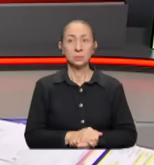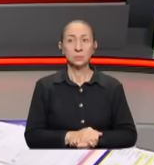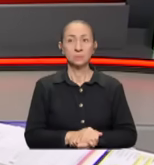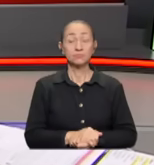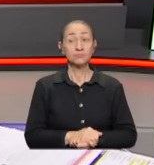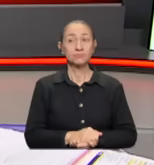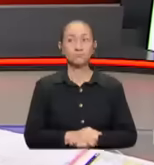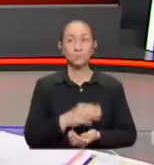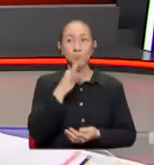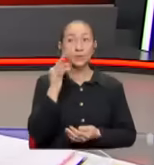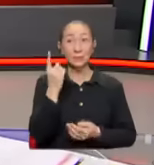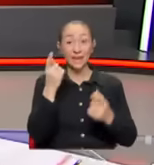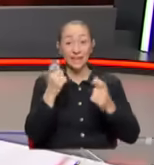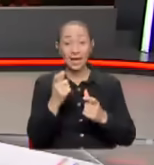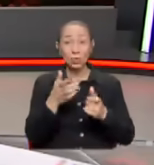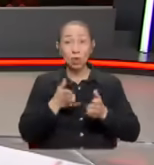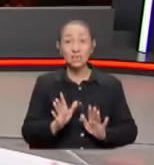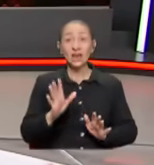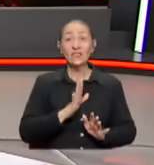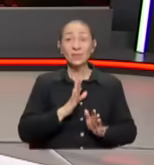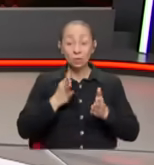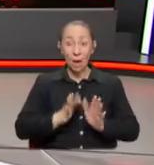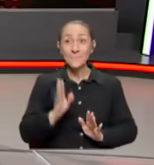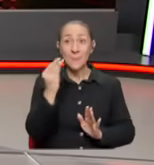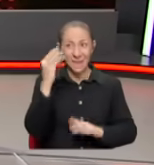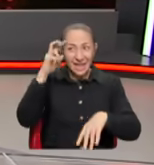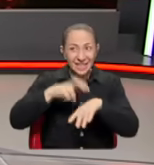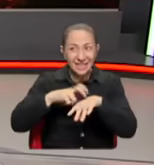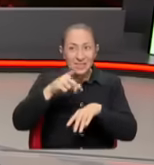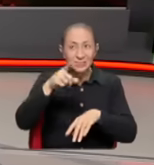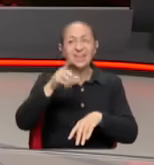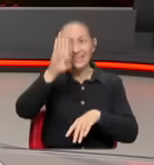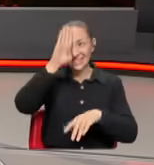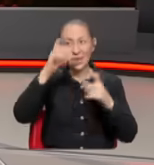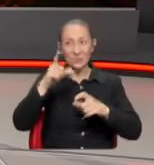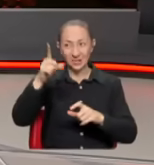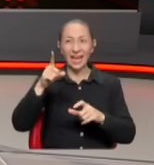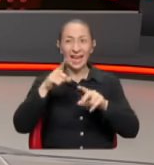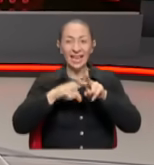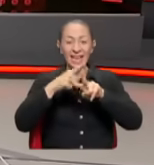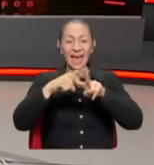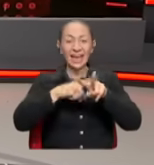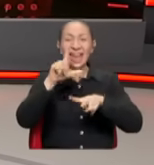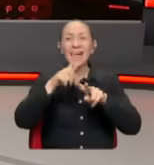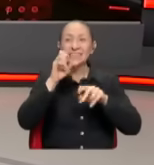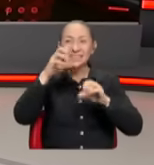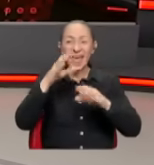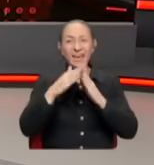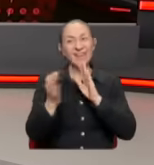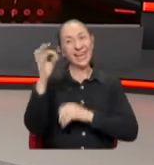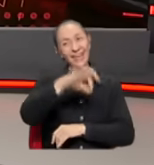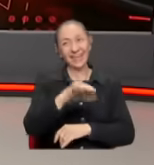gireceğim ben, ne olur. Müsait bir yerde doğacak var deyip doğan bebeği hatırlarsınız. İstanbul'da yayla ışıklarda evine